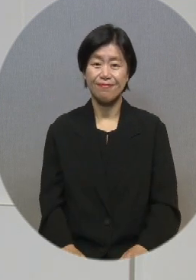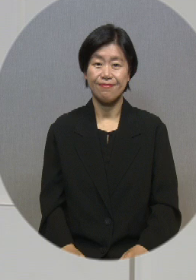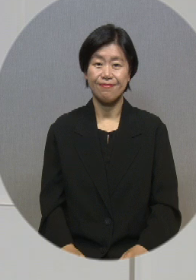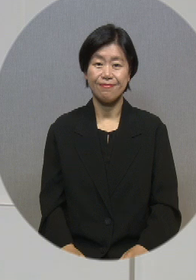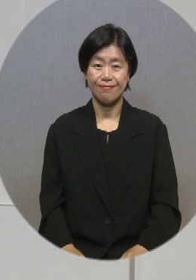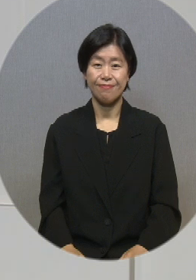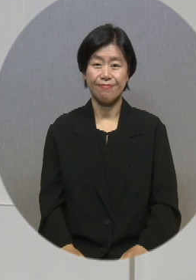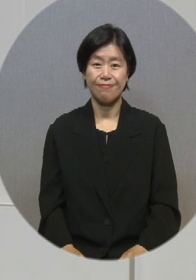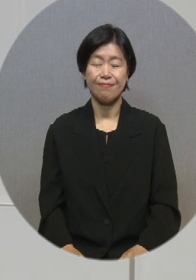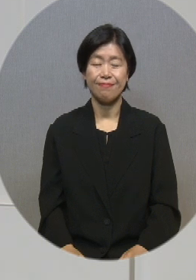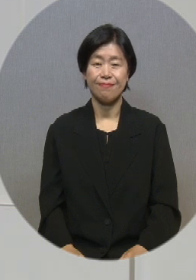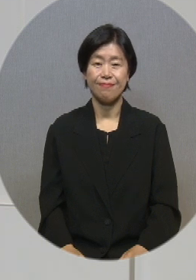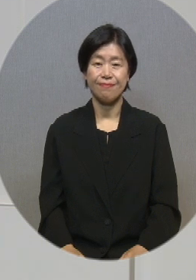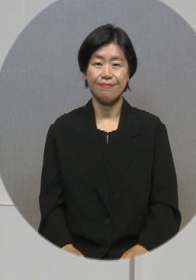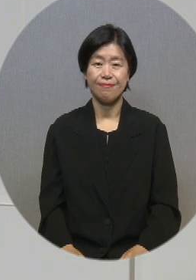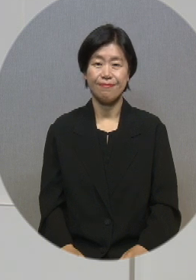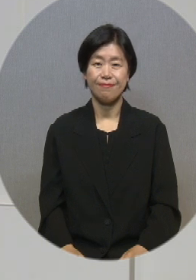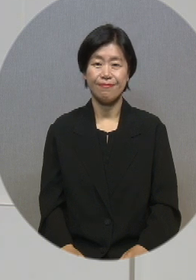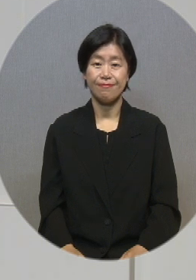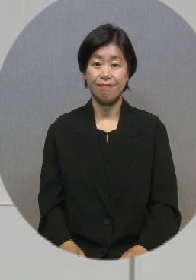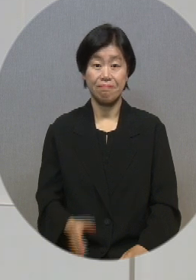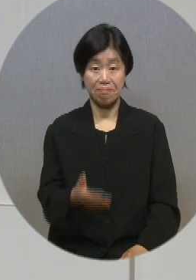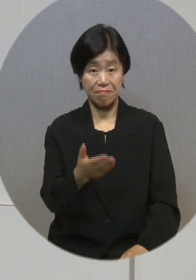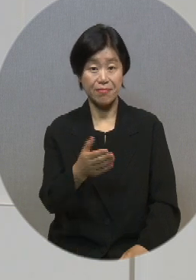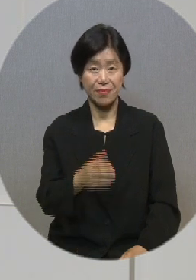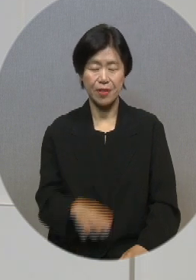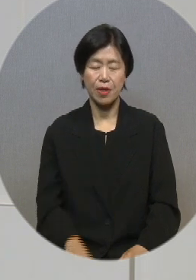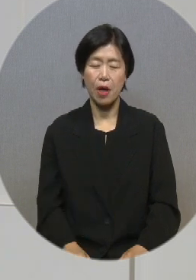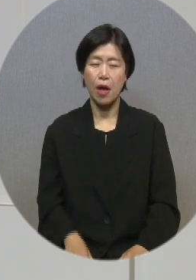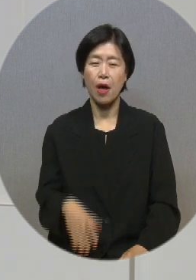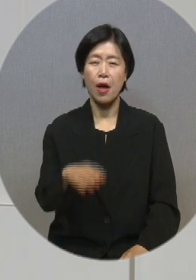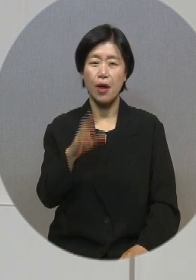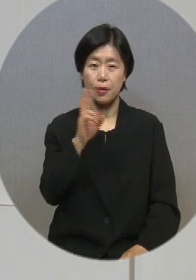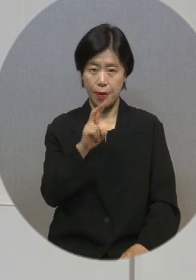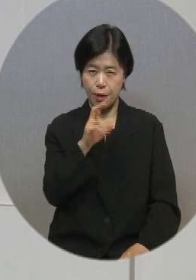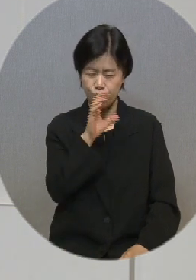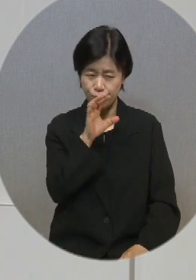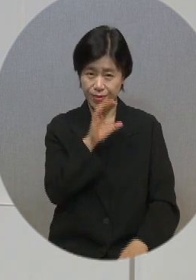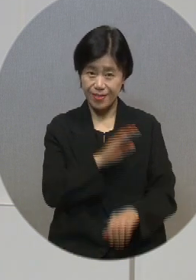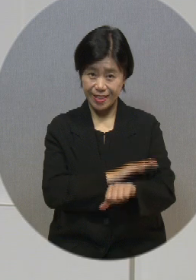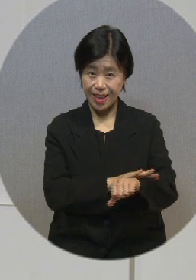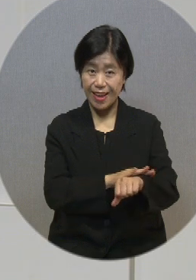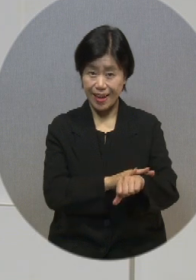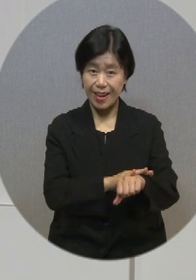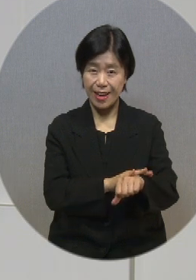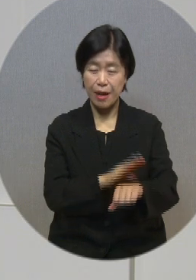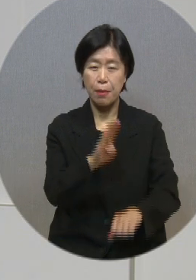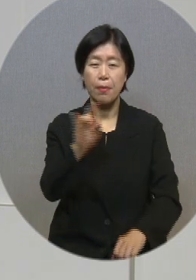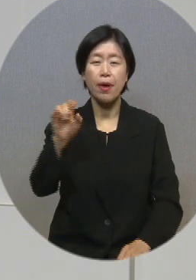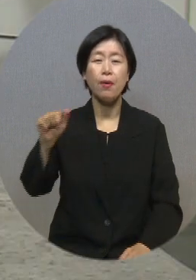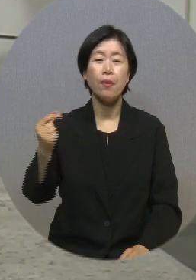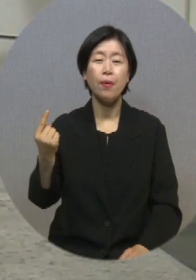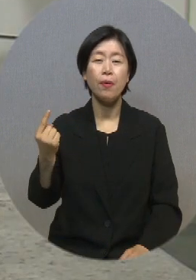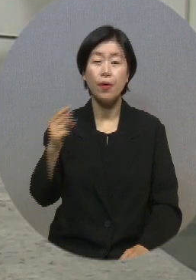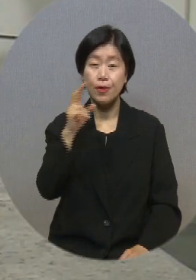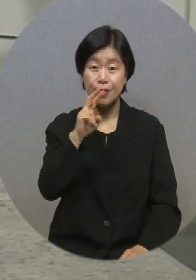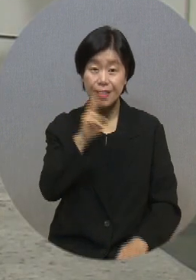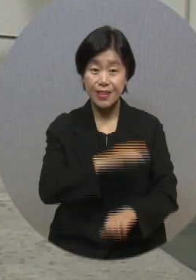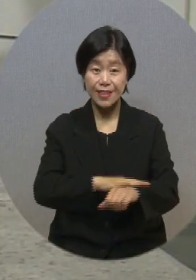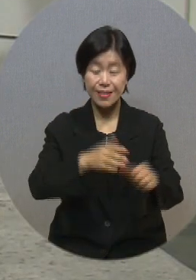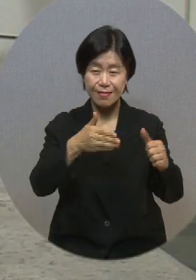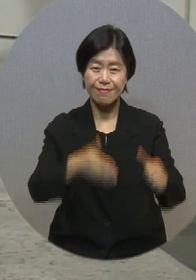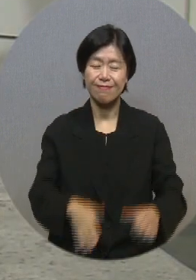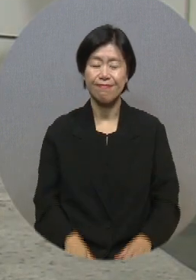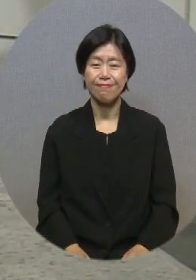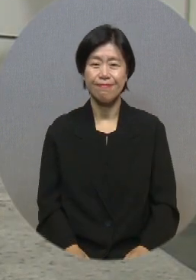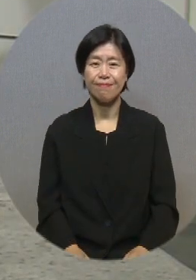그런 어, 네. 그 이쁜 또 모습으로 어, 네. 준비하신 노래 배호의 누가 울어 잘 네. 불러주시기